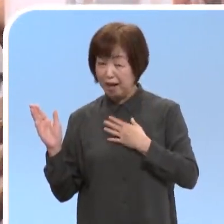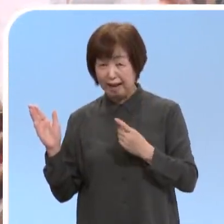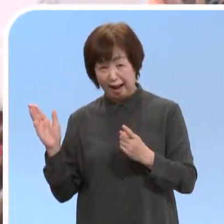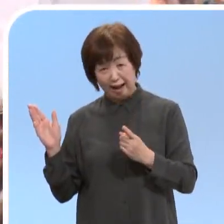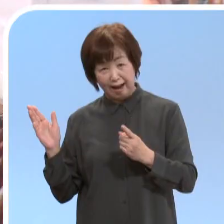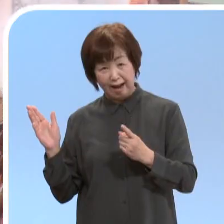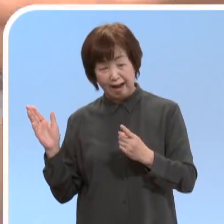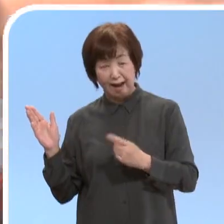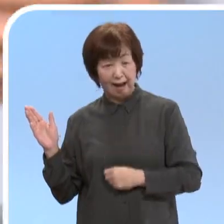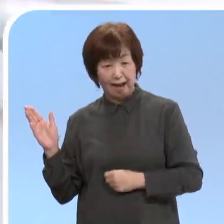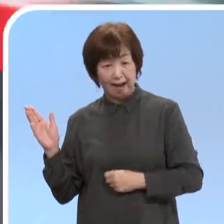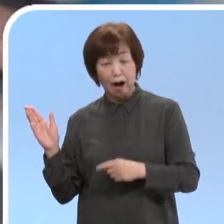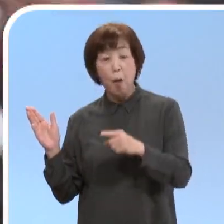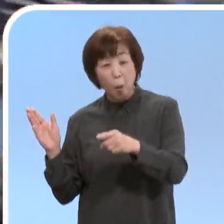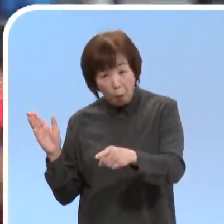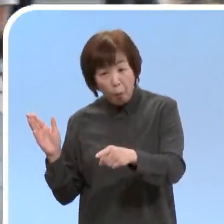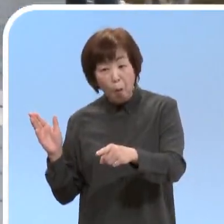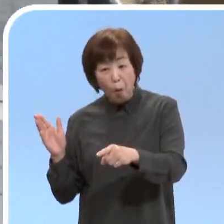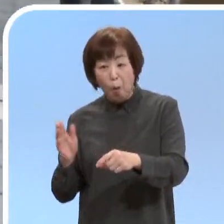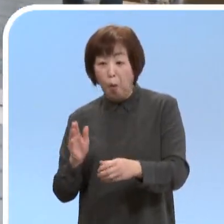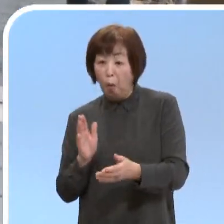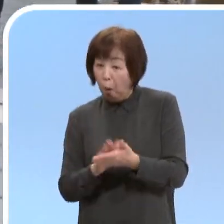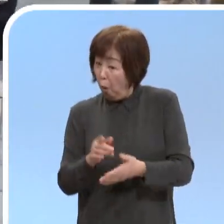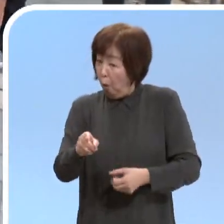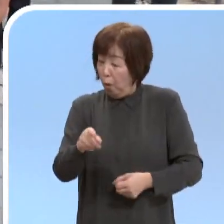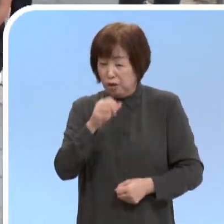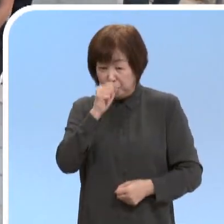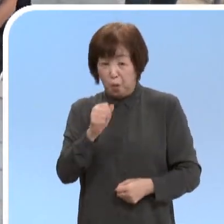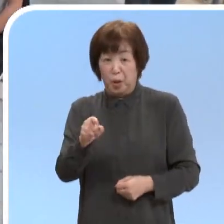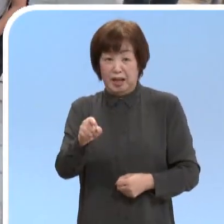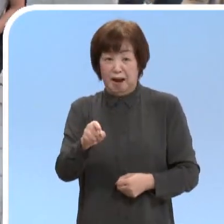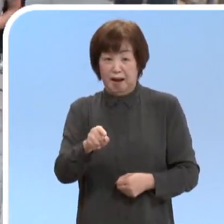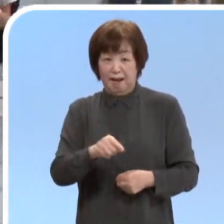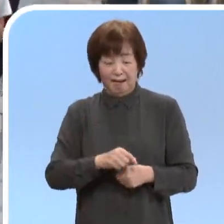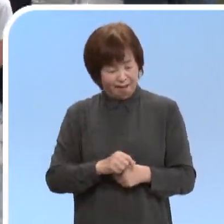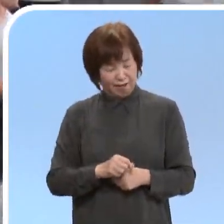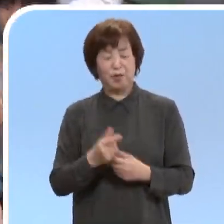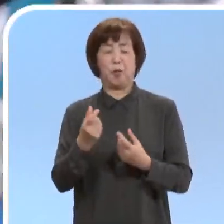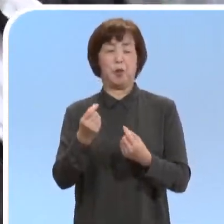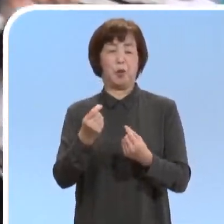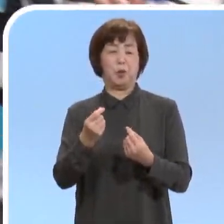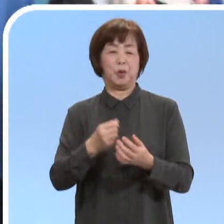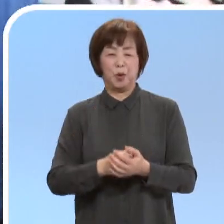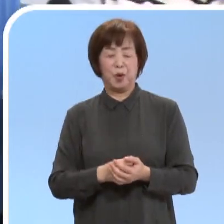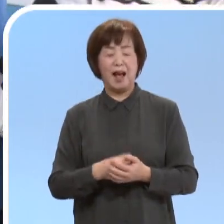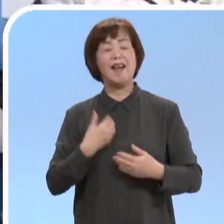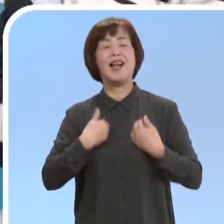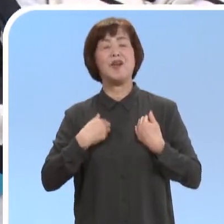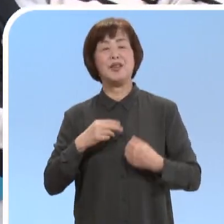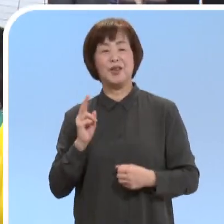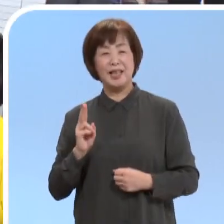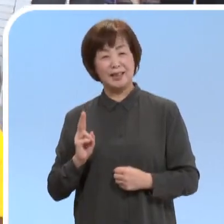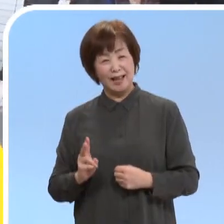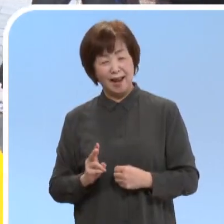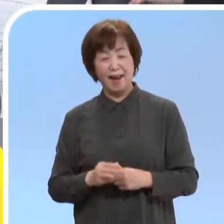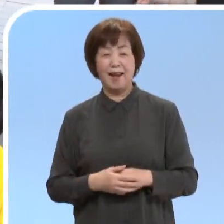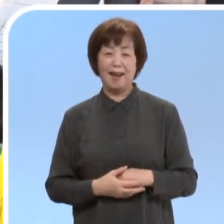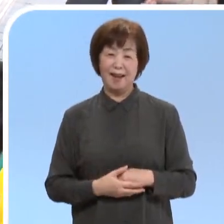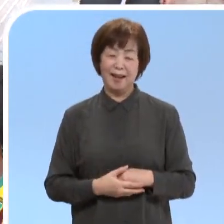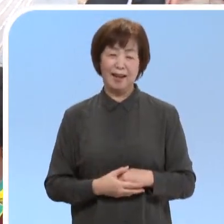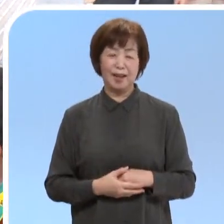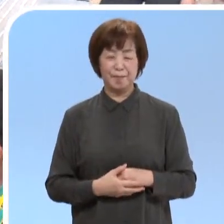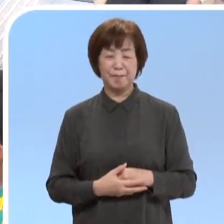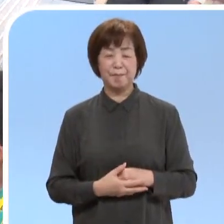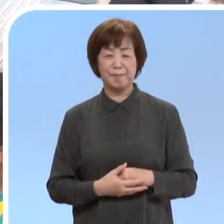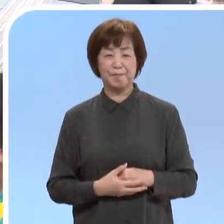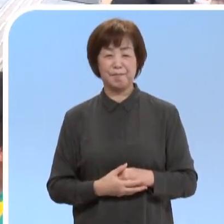てどうぞハおっとやるやないやるやないなんだか楽しそうです